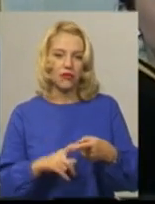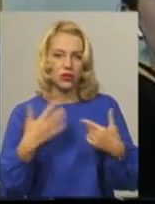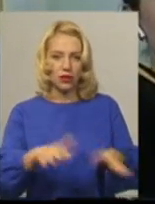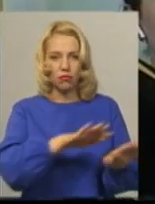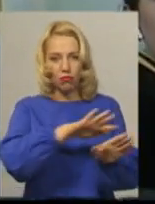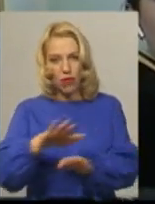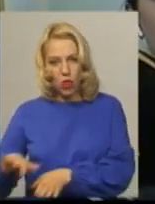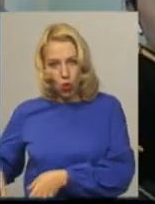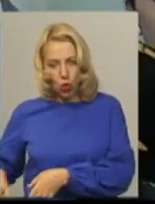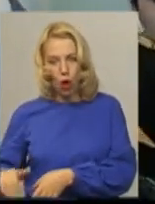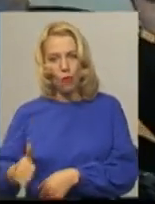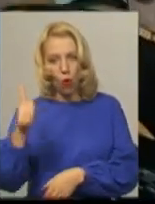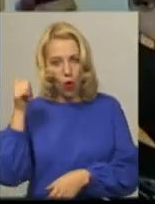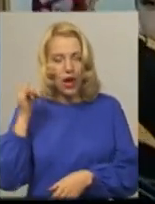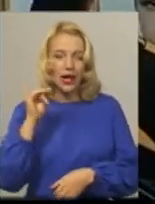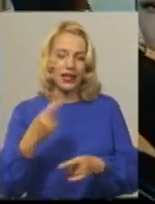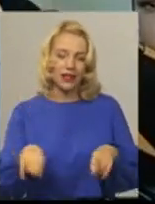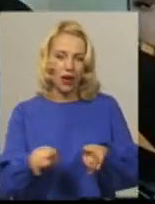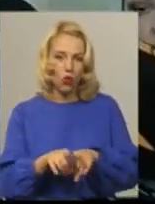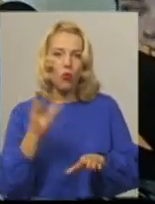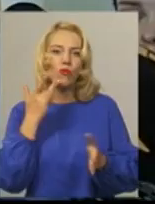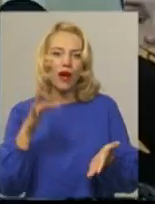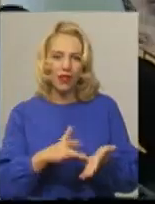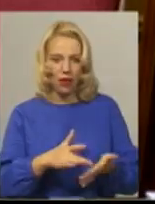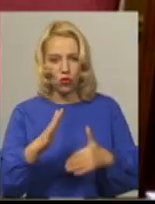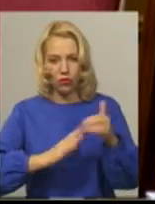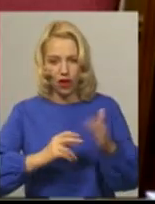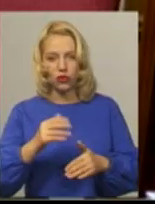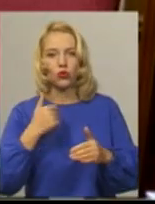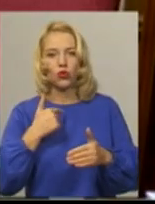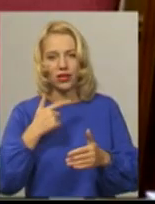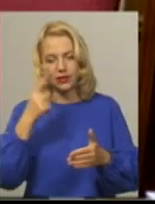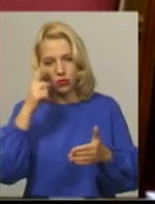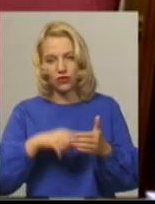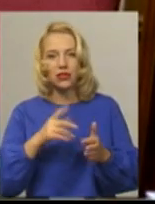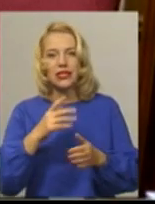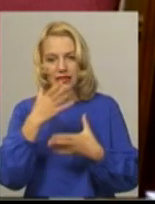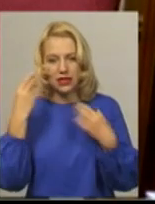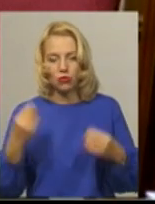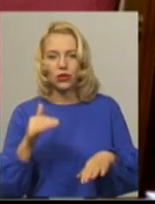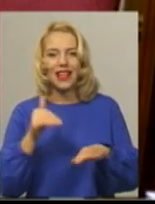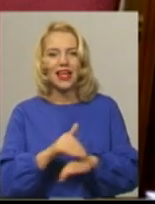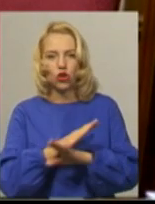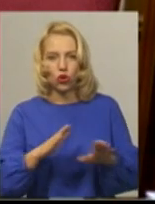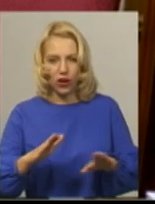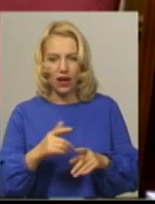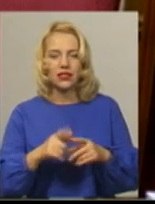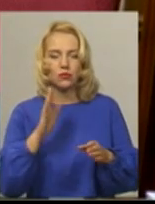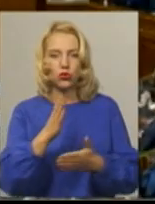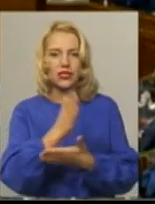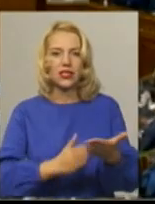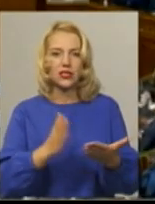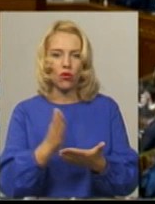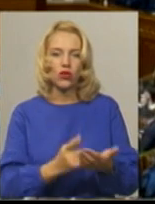минуле. І ми про таку ганебну практику все ж таки забудемо. Недоторканність буде скасована з 1 січня